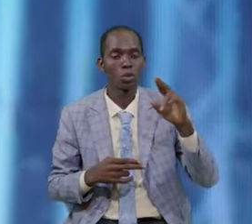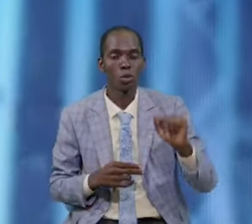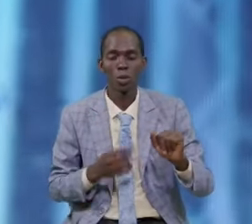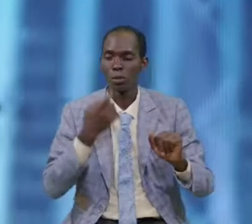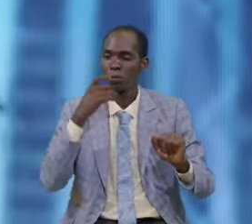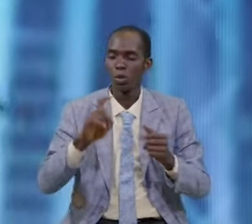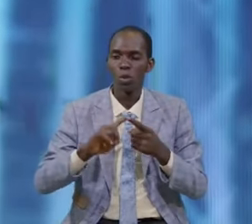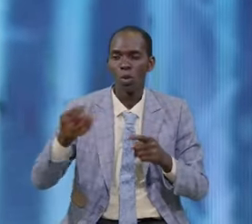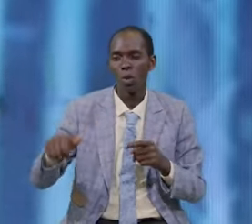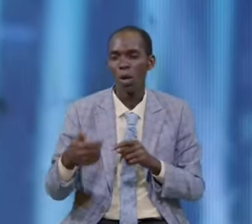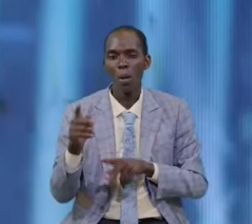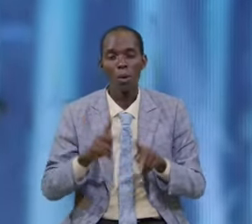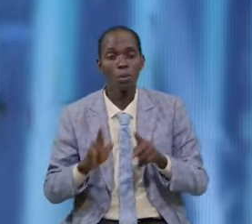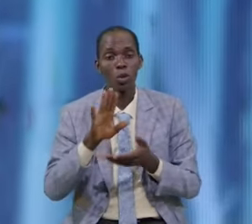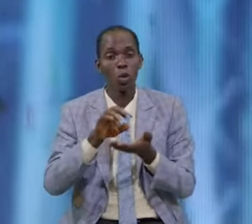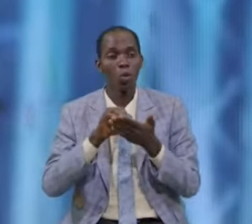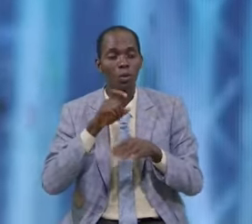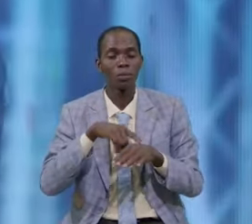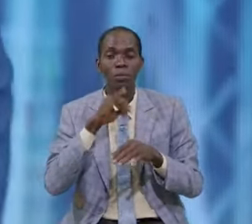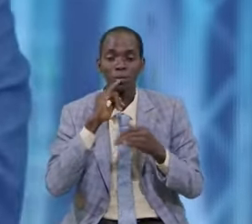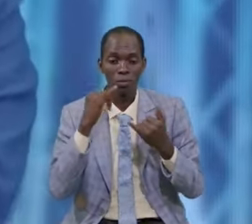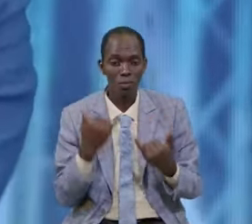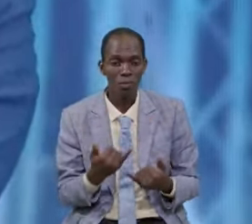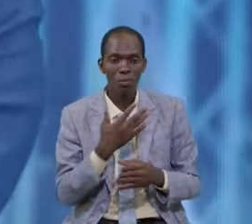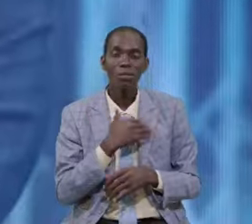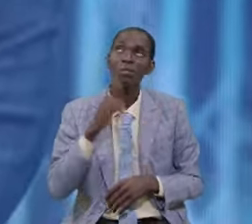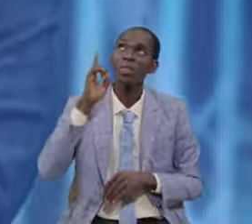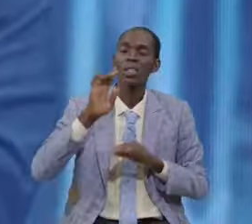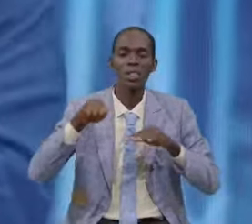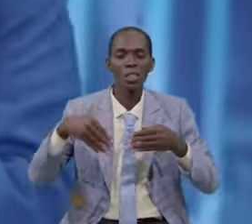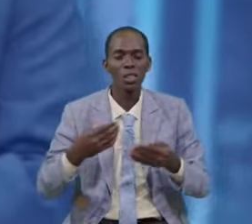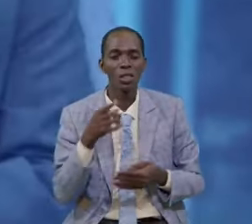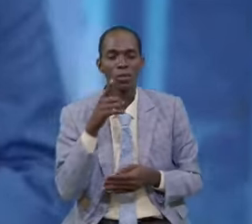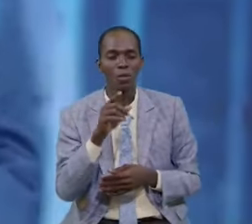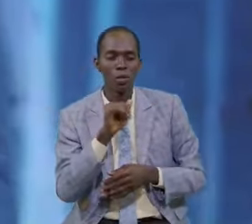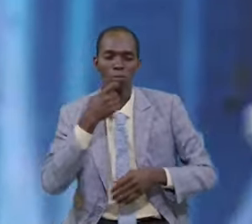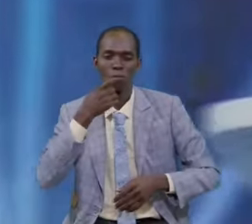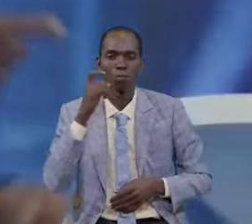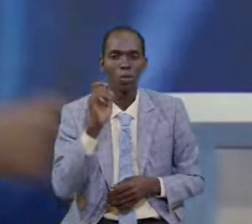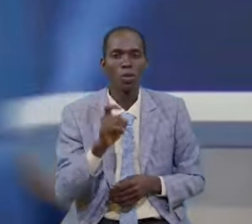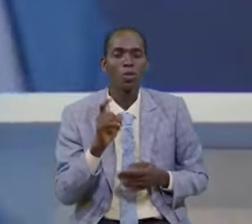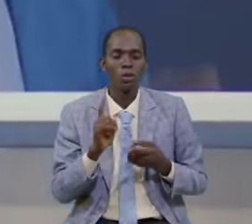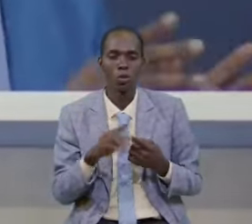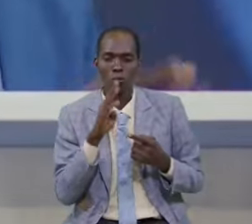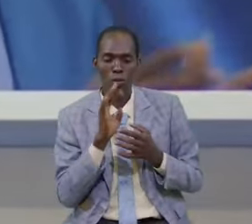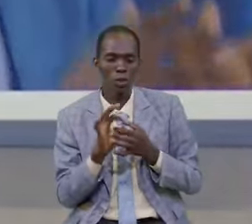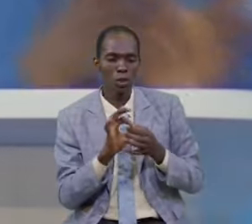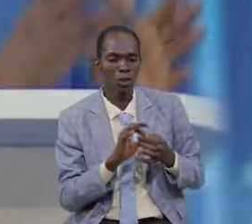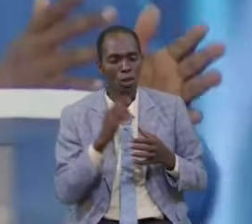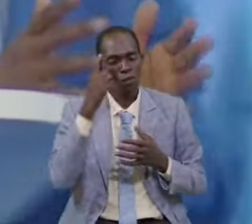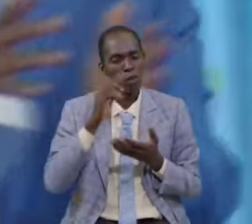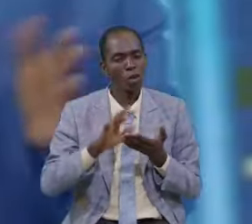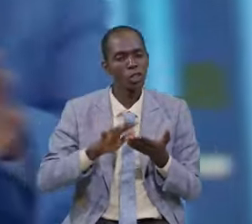venu maintenant et il te donne également cette charge, l'ordre d'être enflammé pour la gloire. Et il